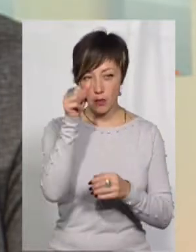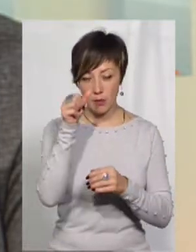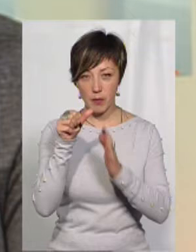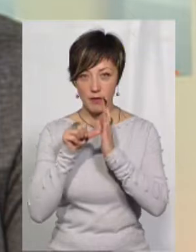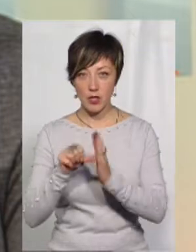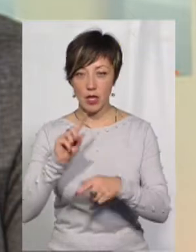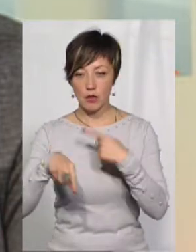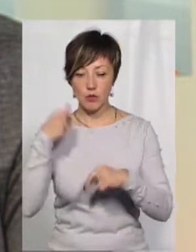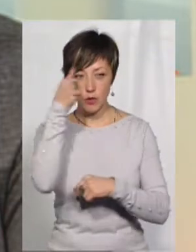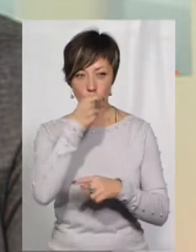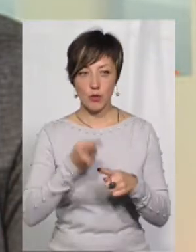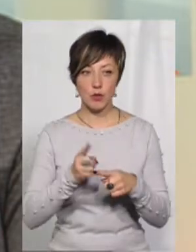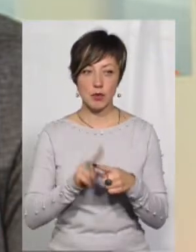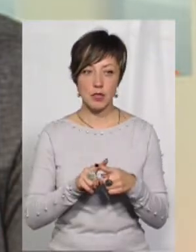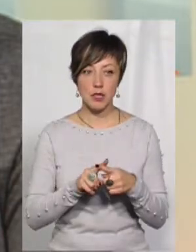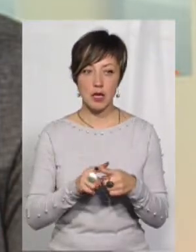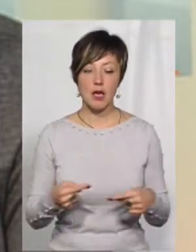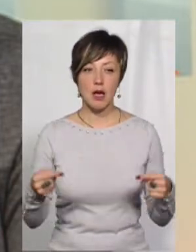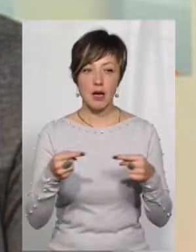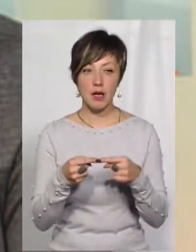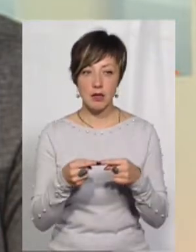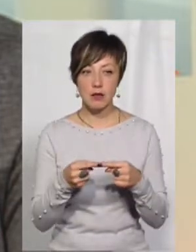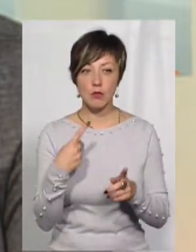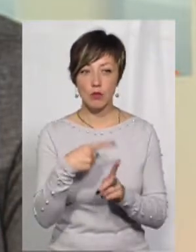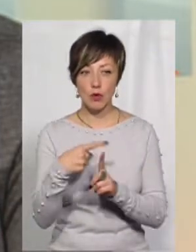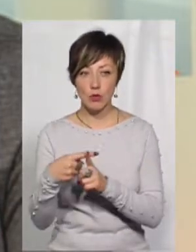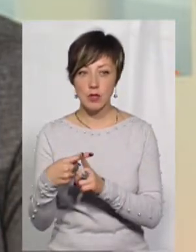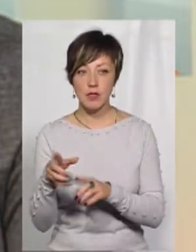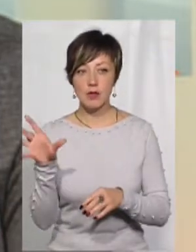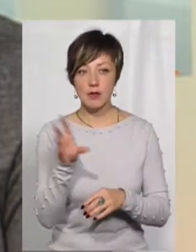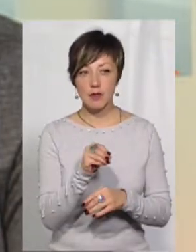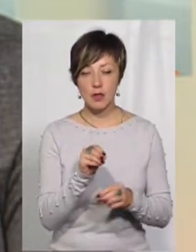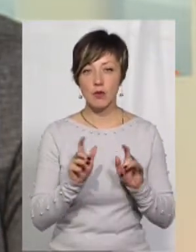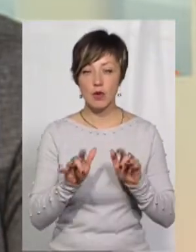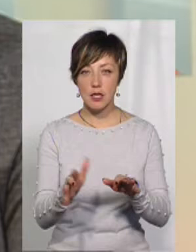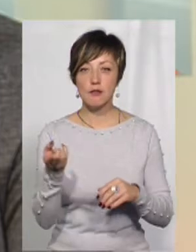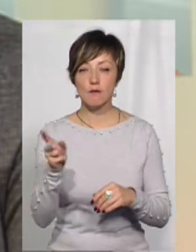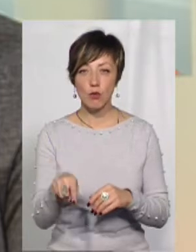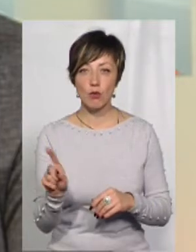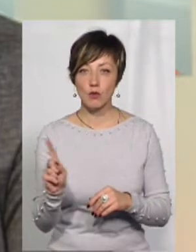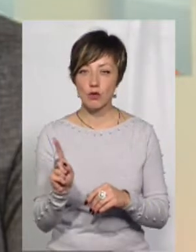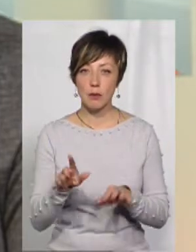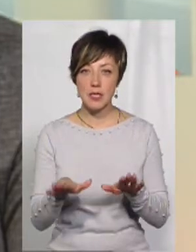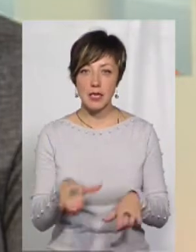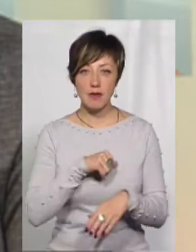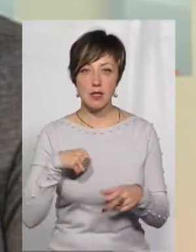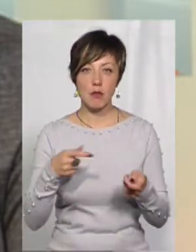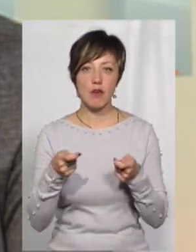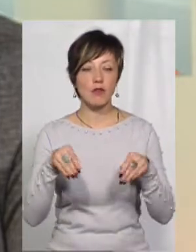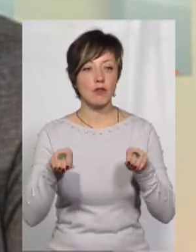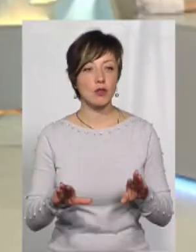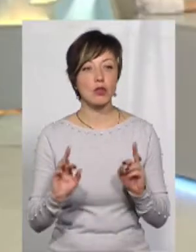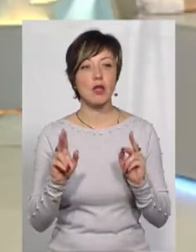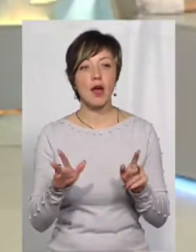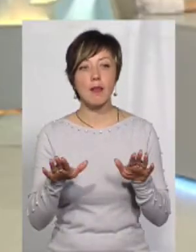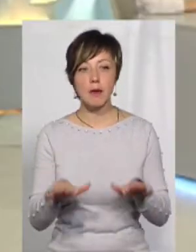наступного року. Mm-hmm. Ну, тобто це якраз плюс цих всіх процесів в тому, що місцеве самоврядування вирішує.